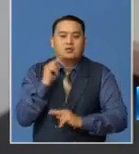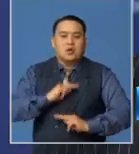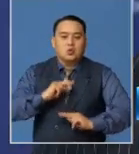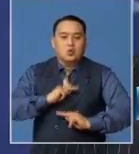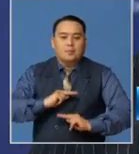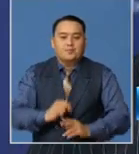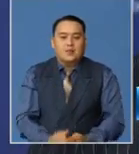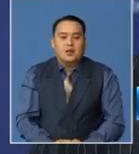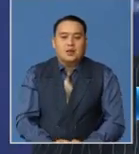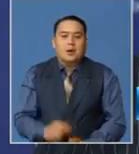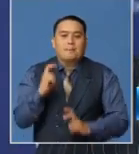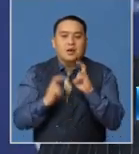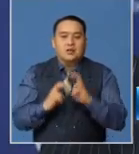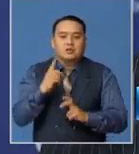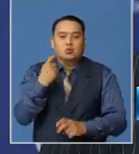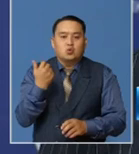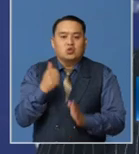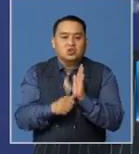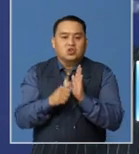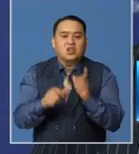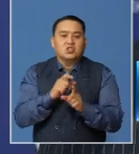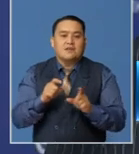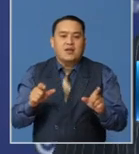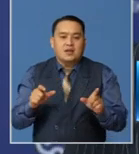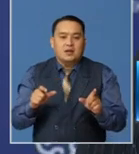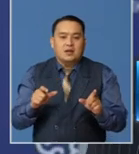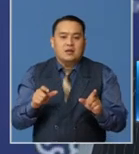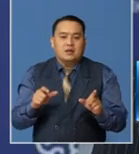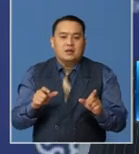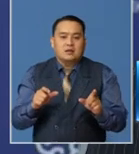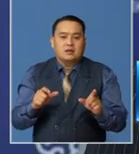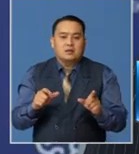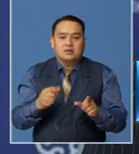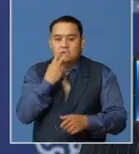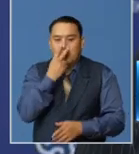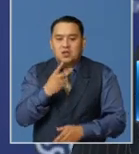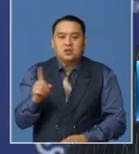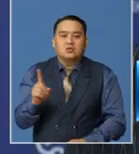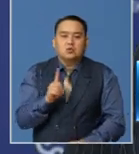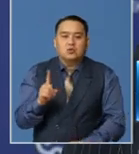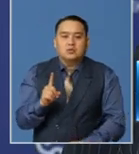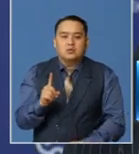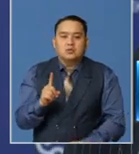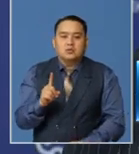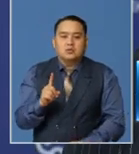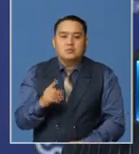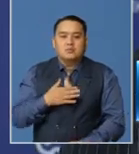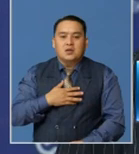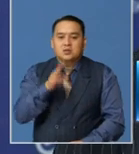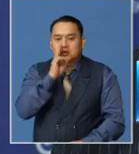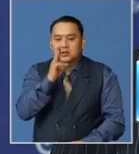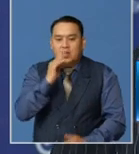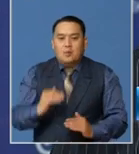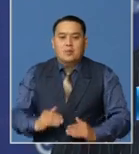работает 160 человек я вот сегодня смотрела и буквально заработную плату